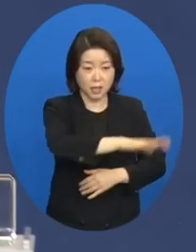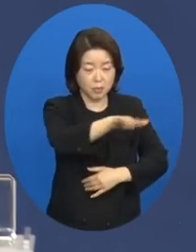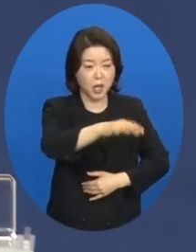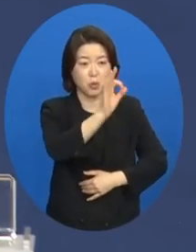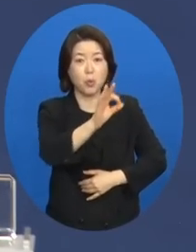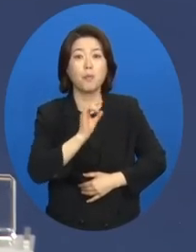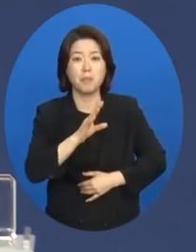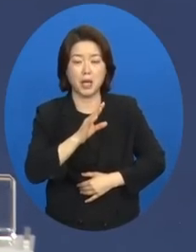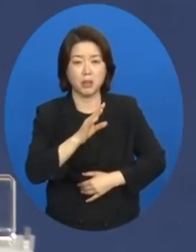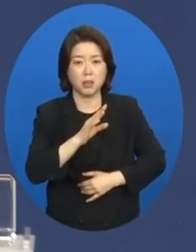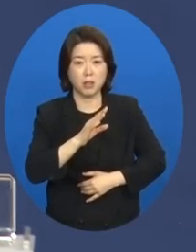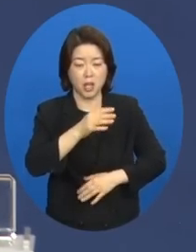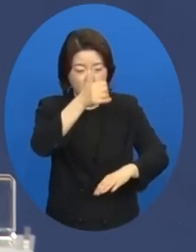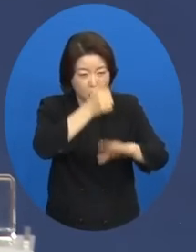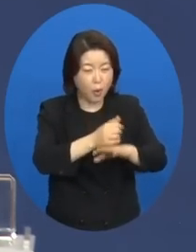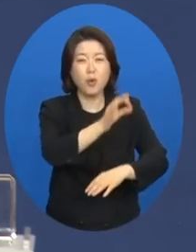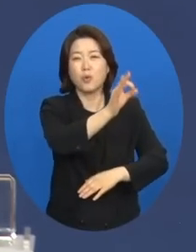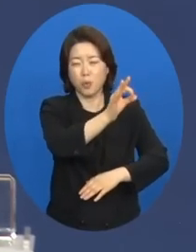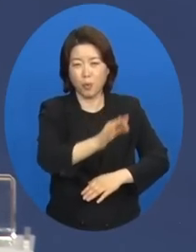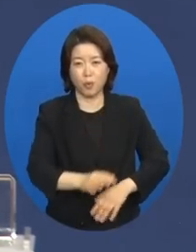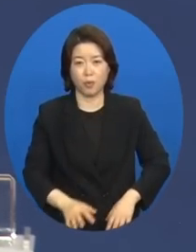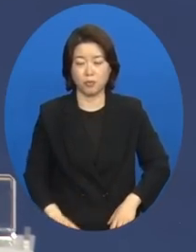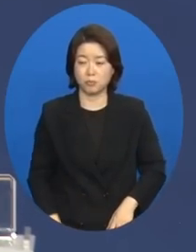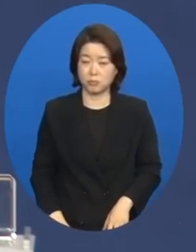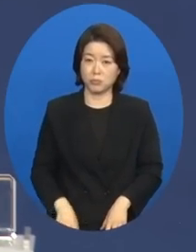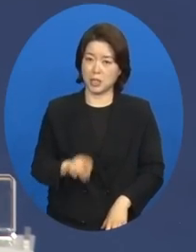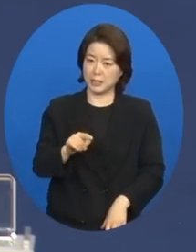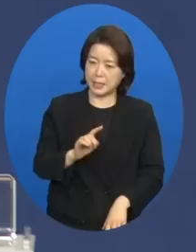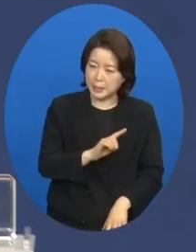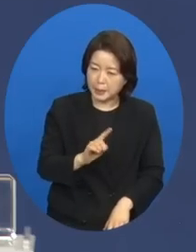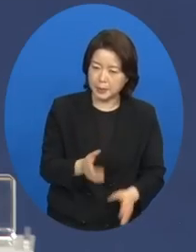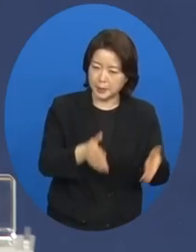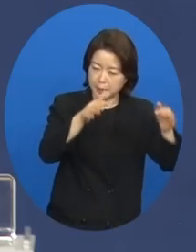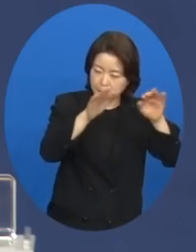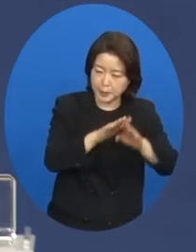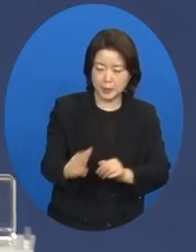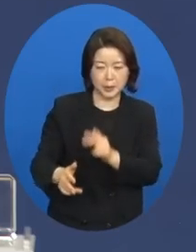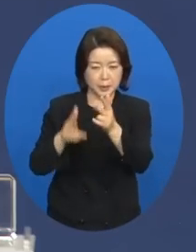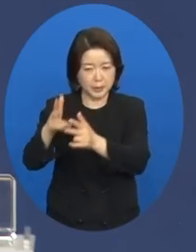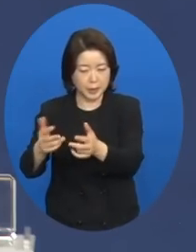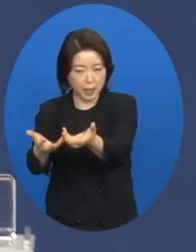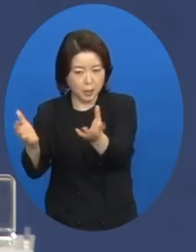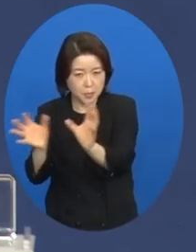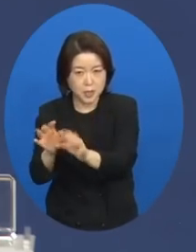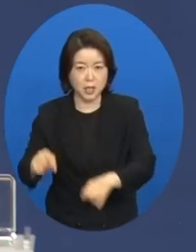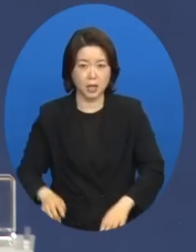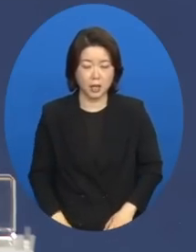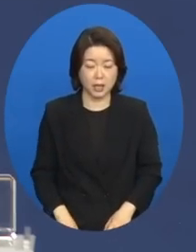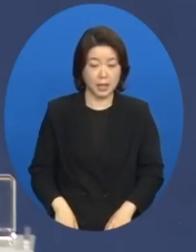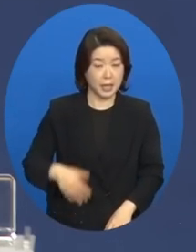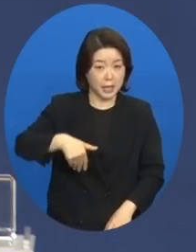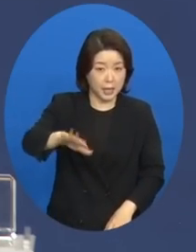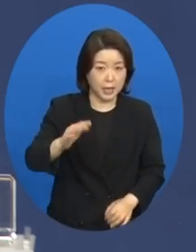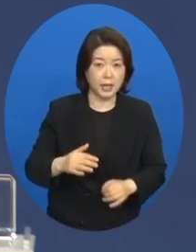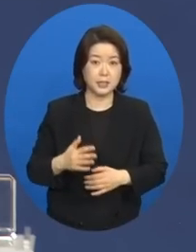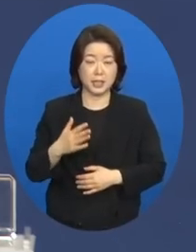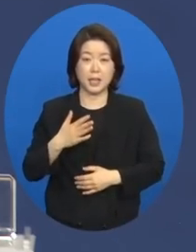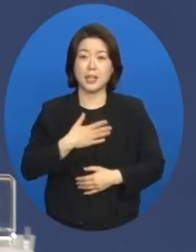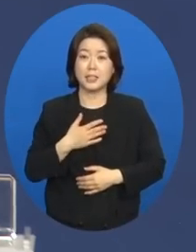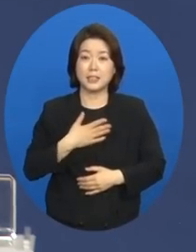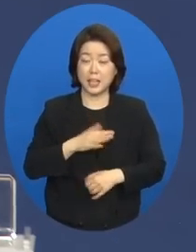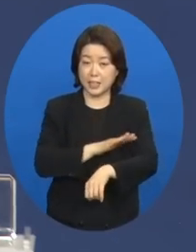인정해요. 제가 이렇게 저렇게 뭐 어떡하다 보니까 이런 기관이나 또 사업체나 가서 정신교육 저를 잘